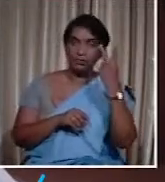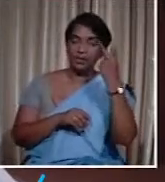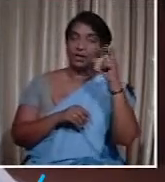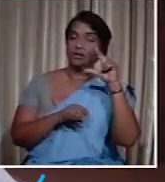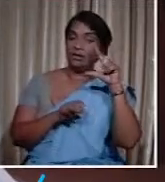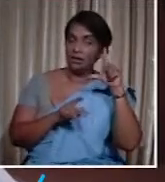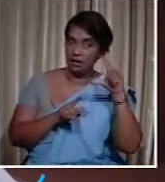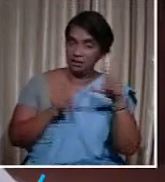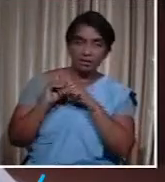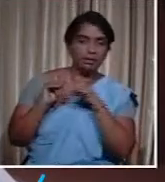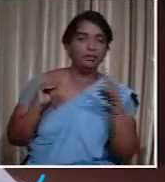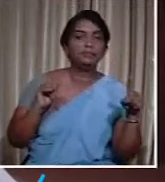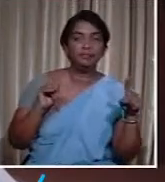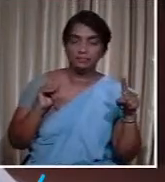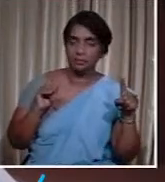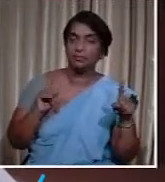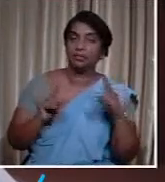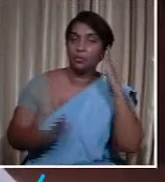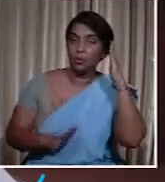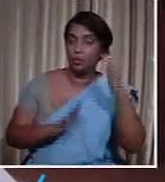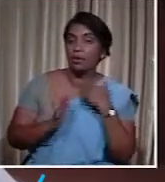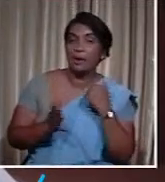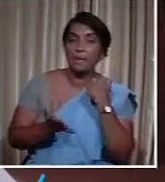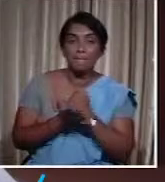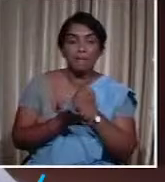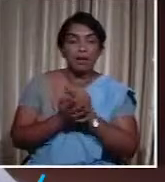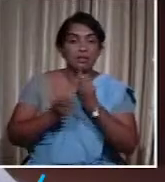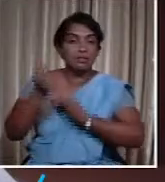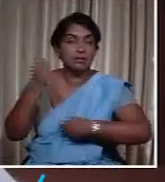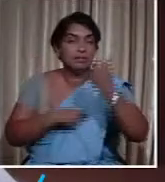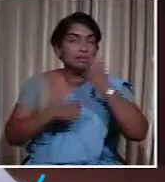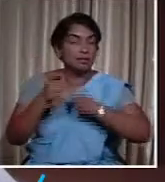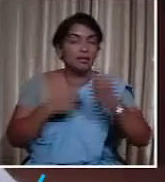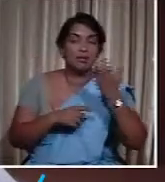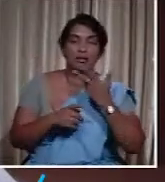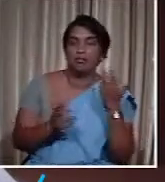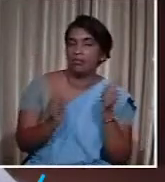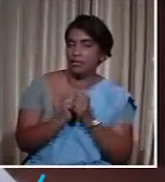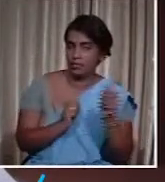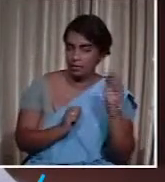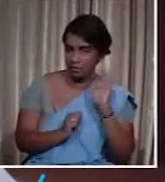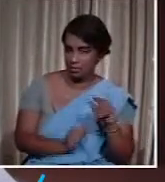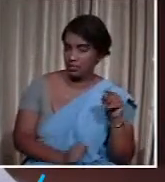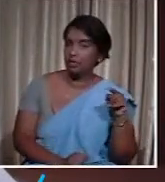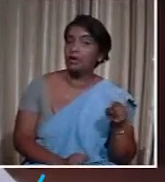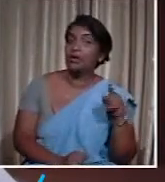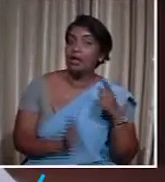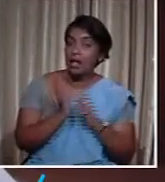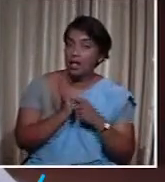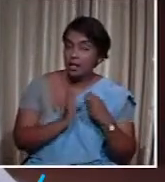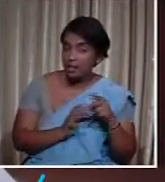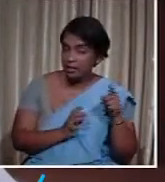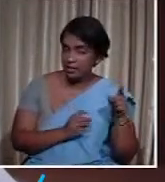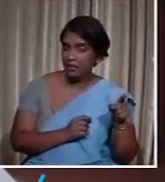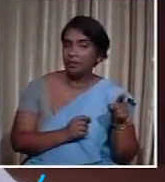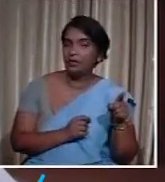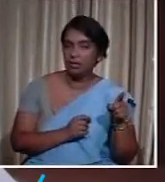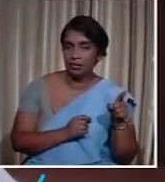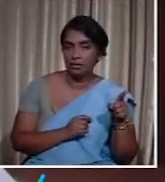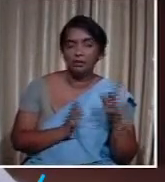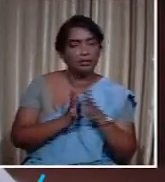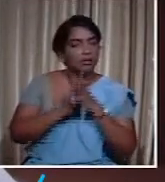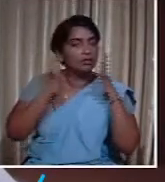ඉඳන් ජාත්‍යන්තර බැඳුම් කර විකිණීමේ ණය ලබා ගැනීමට පෙළඹුණා. මේ ණය